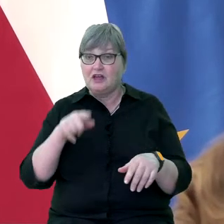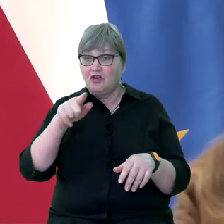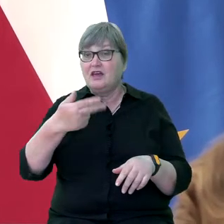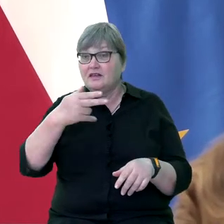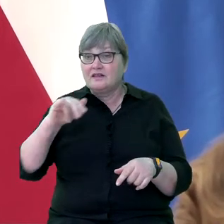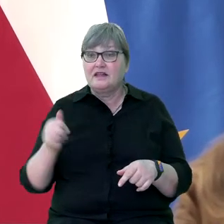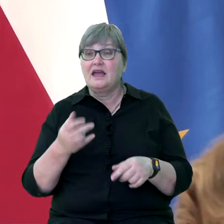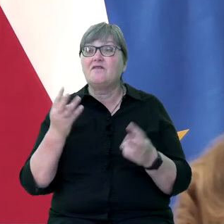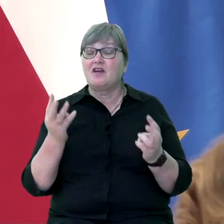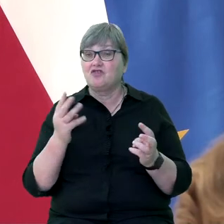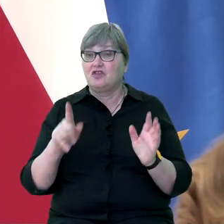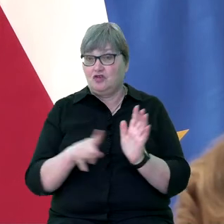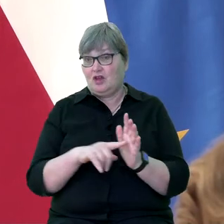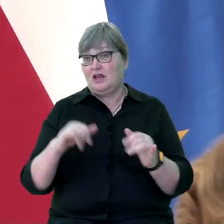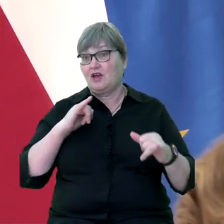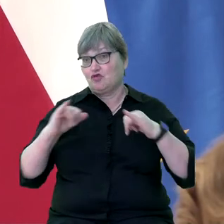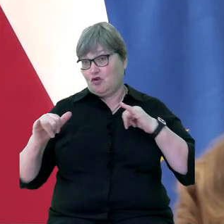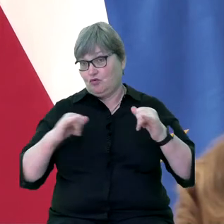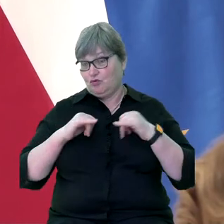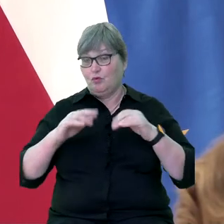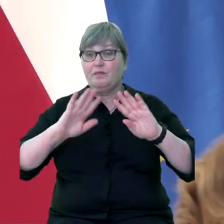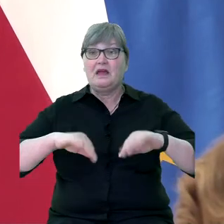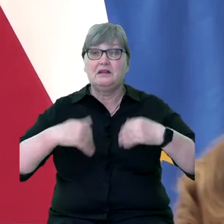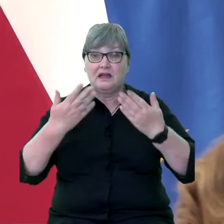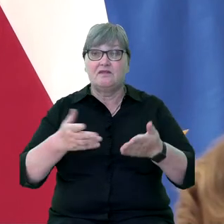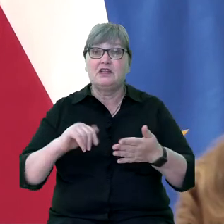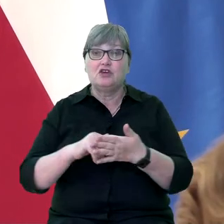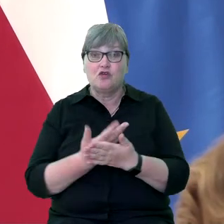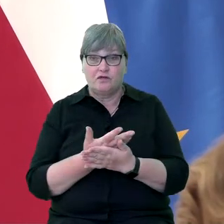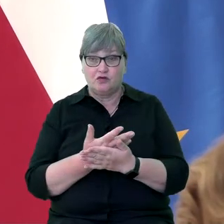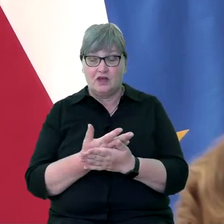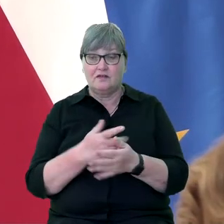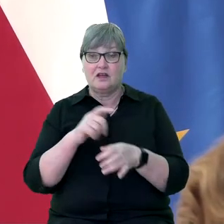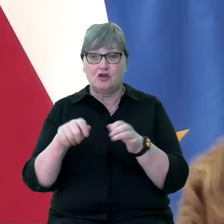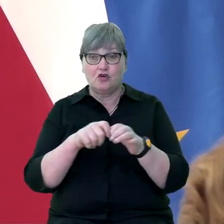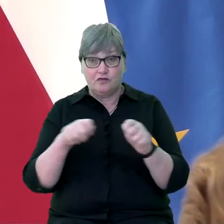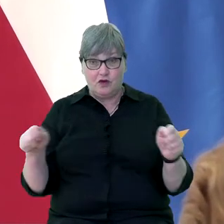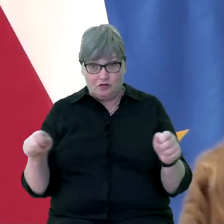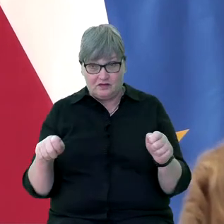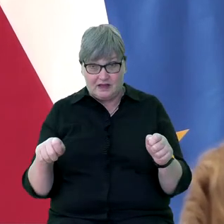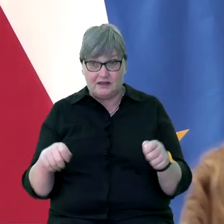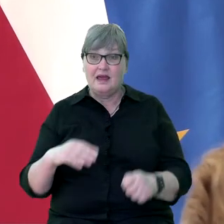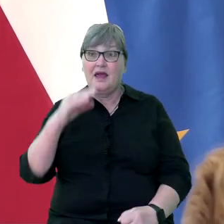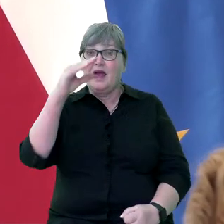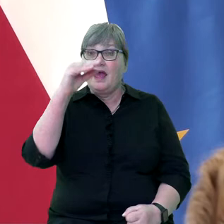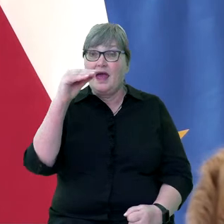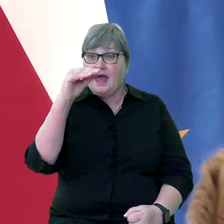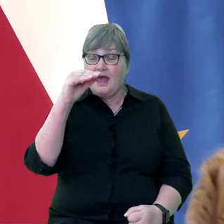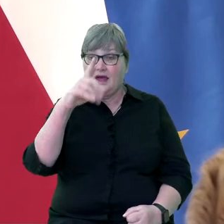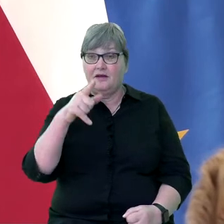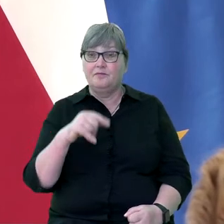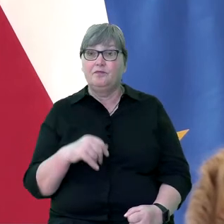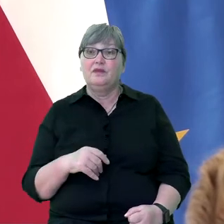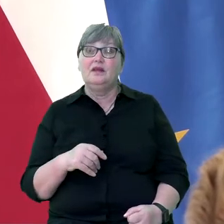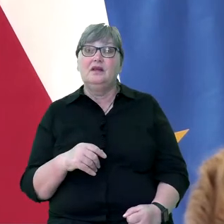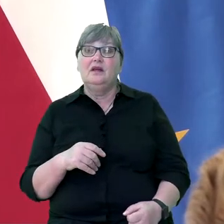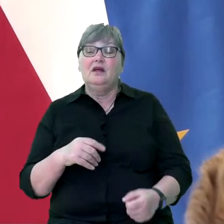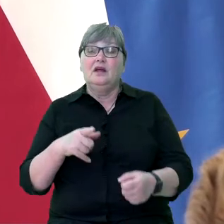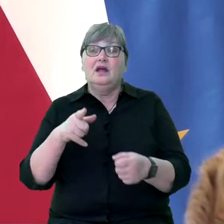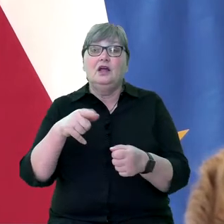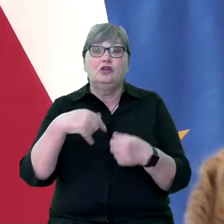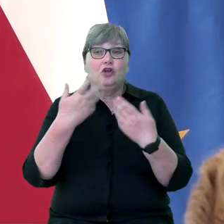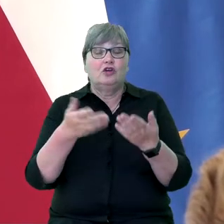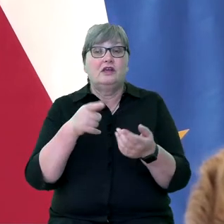Udostępnianie Polakom nowoczesnych rozwiązań w obszarze publicznych e-usług to także efekt zaangażowania Korpusu Służby